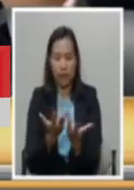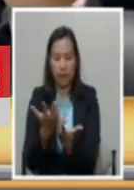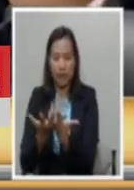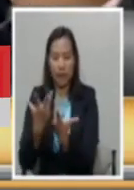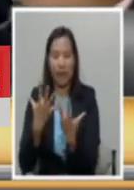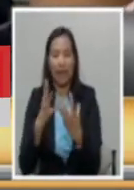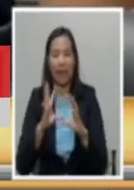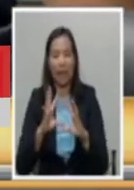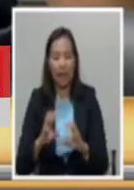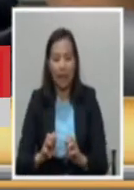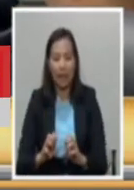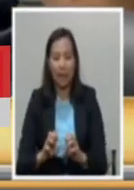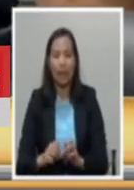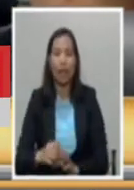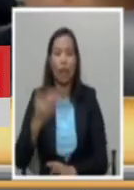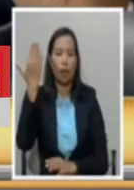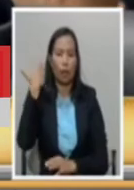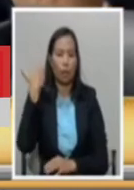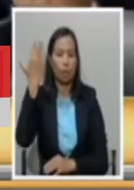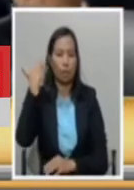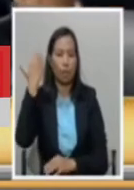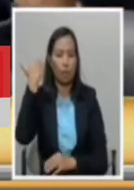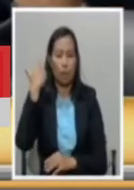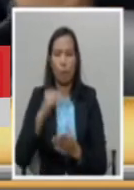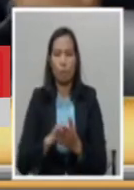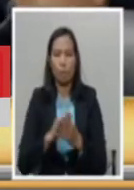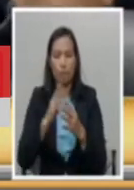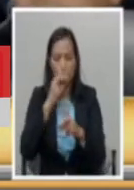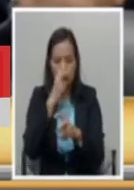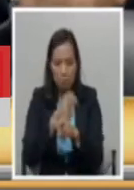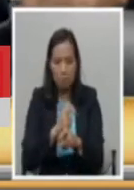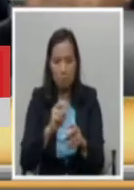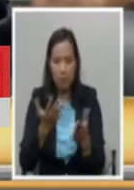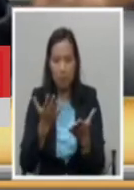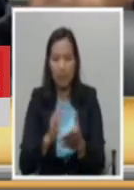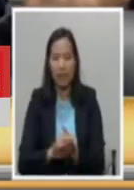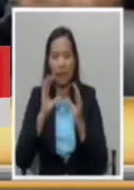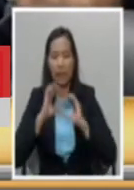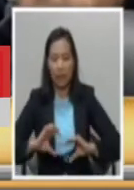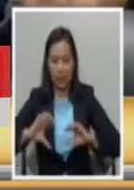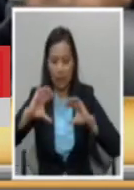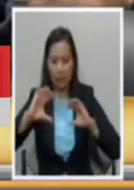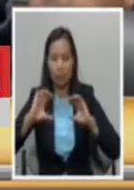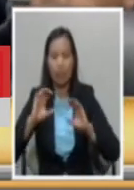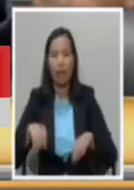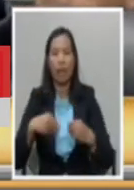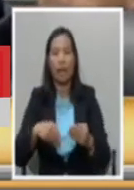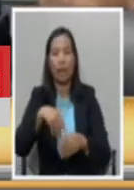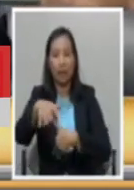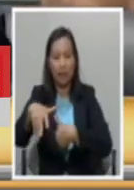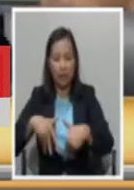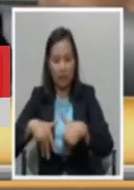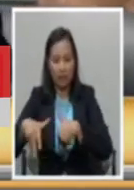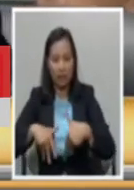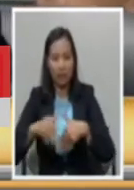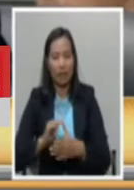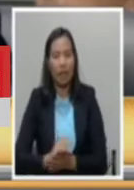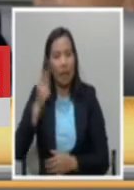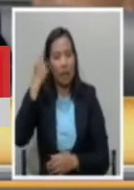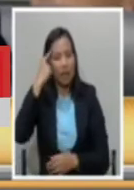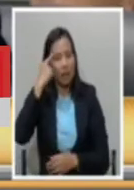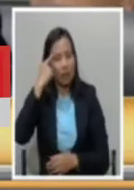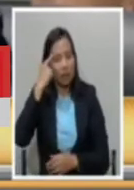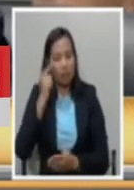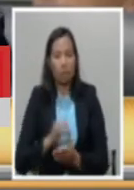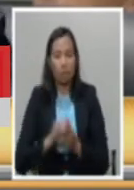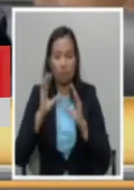ที่เมื่อก่อนไร้ราคาเมื่อรัฐบาลลงทุนให้ประชาชนเกิดมีความเห็นว่าเมื่อรัฐ